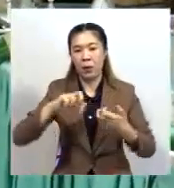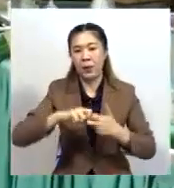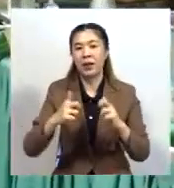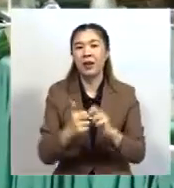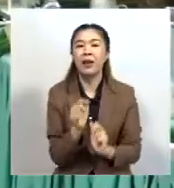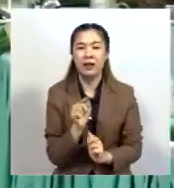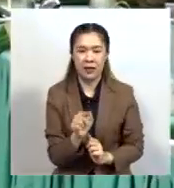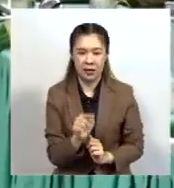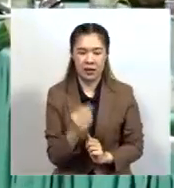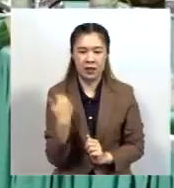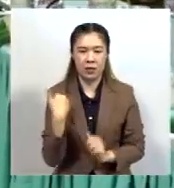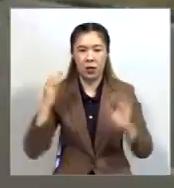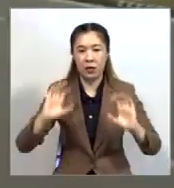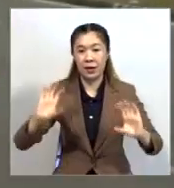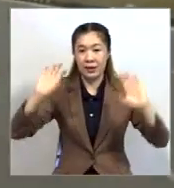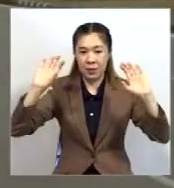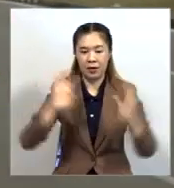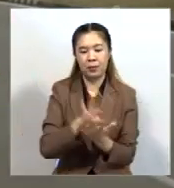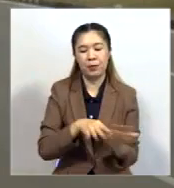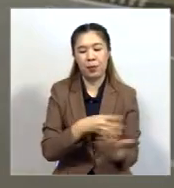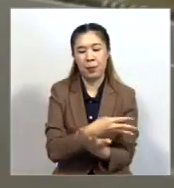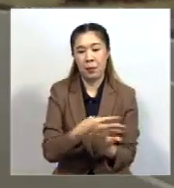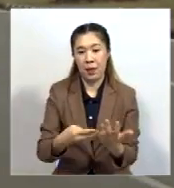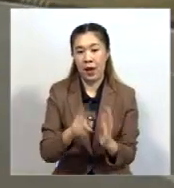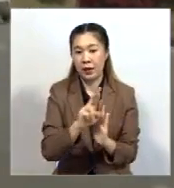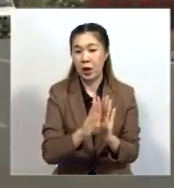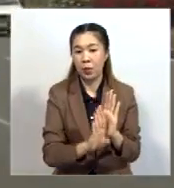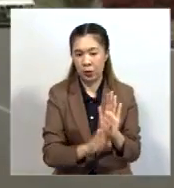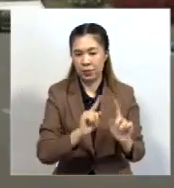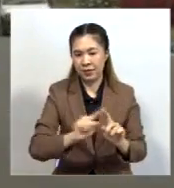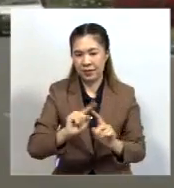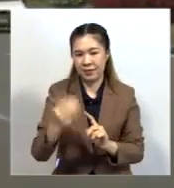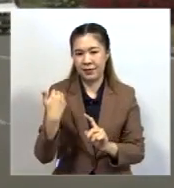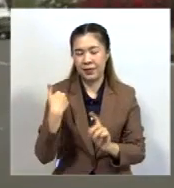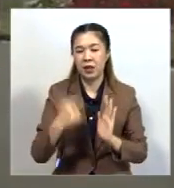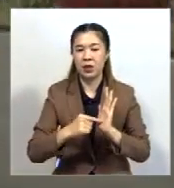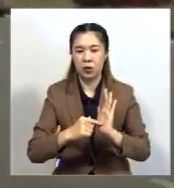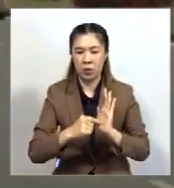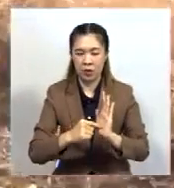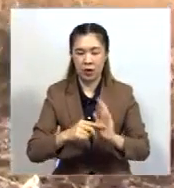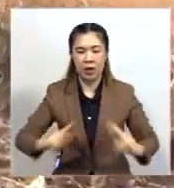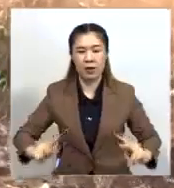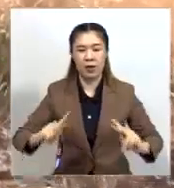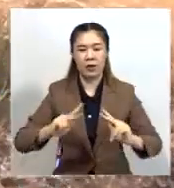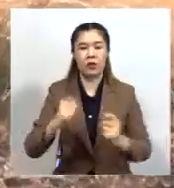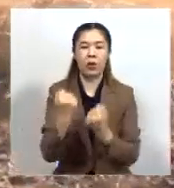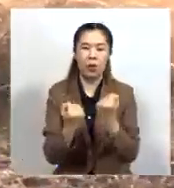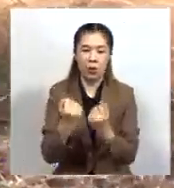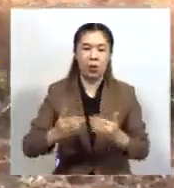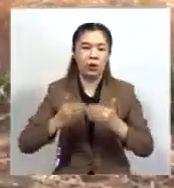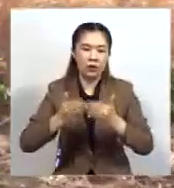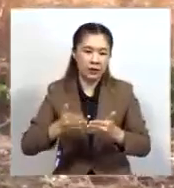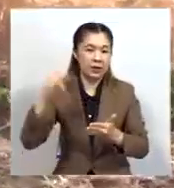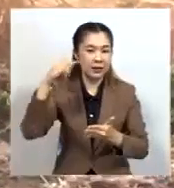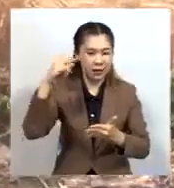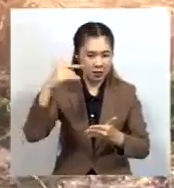นเนี่ยนะคะในส่วนของรัฐบาลเขาวางแผนไว้เป็นระบบค่ะอย่างเช่นในส่วนของกระทรวงคมนาคมเขาจะเพิ่มความเ